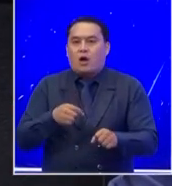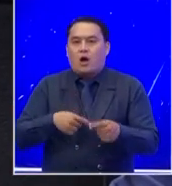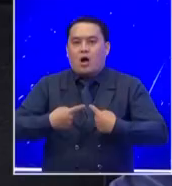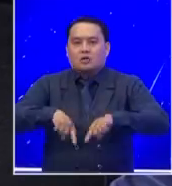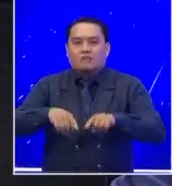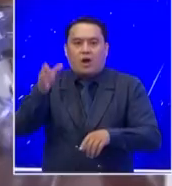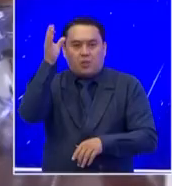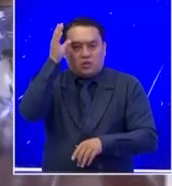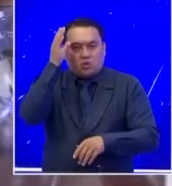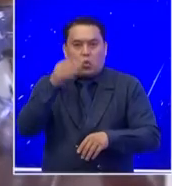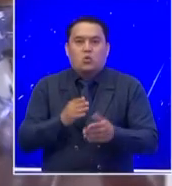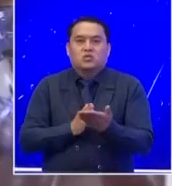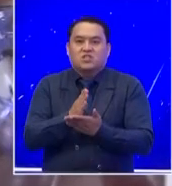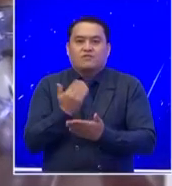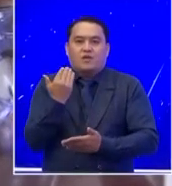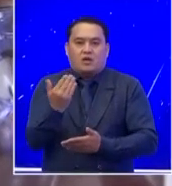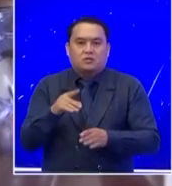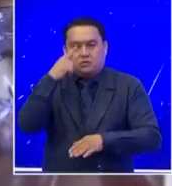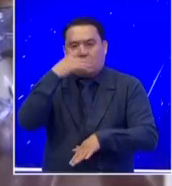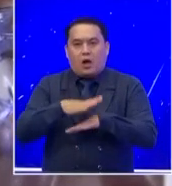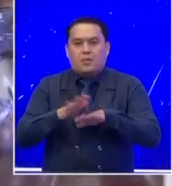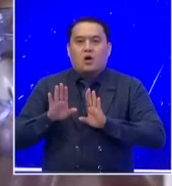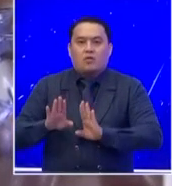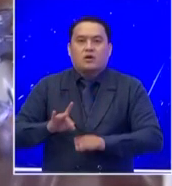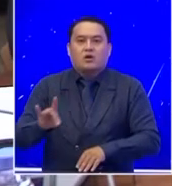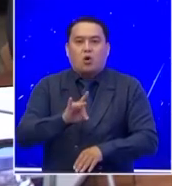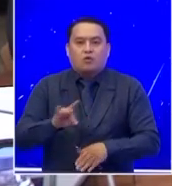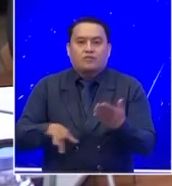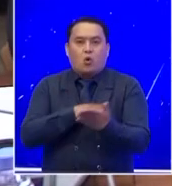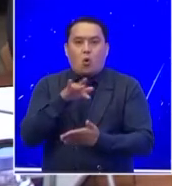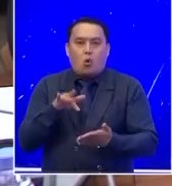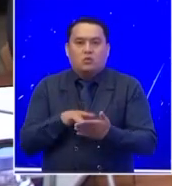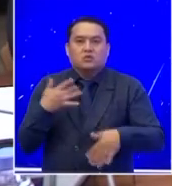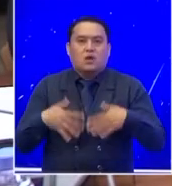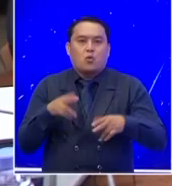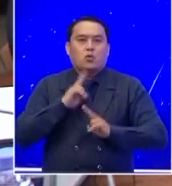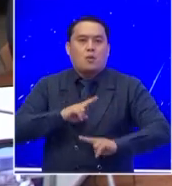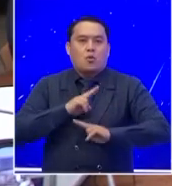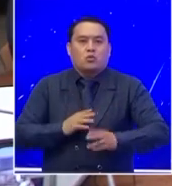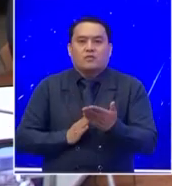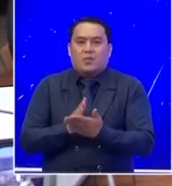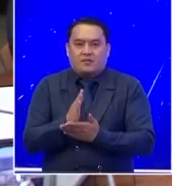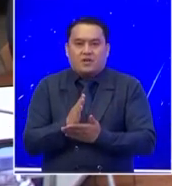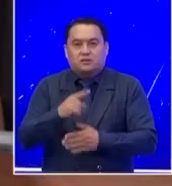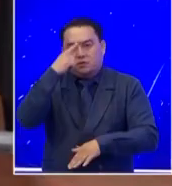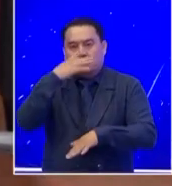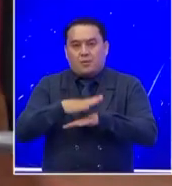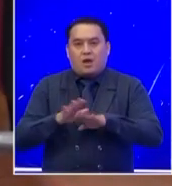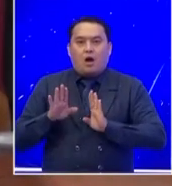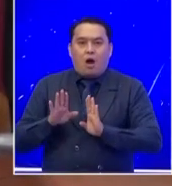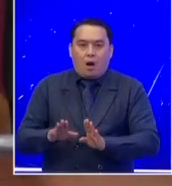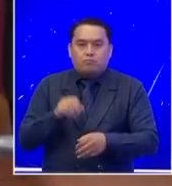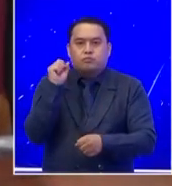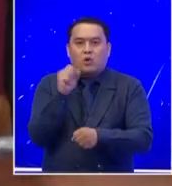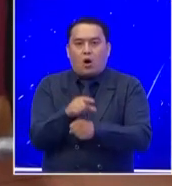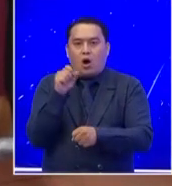отделов образования и курирующих сферу заместителей акимов районов и городов за слабую работу в этом направлении. Заместитель акима